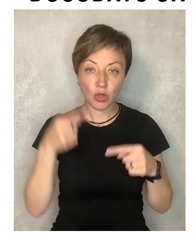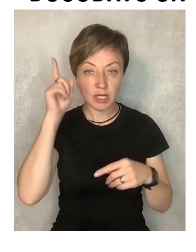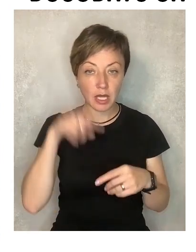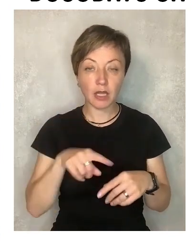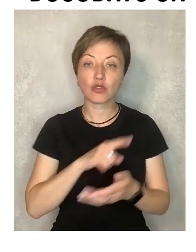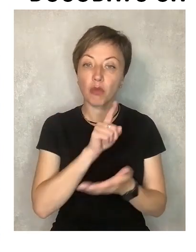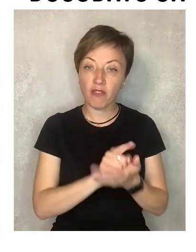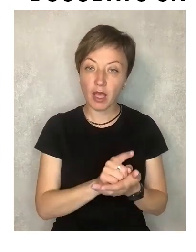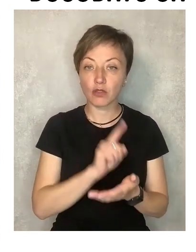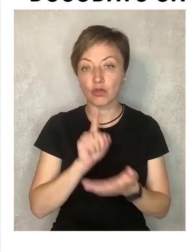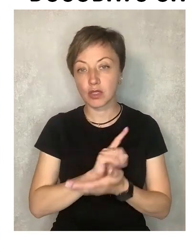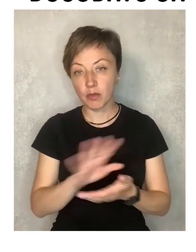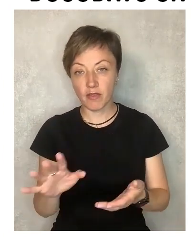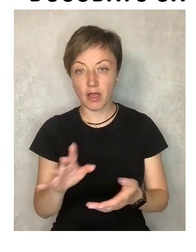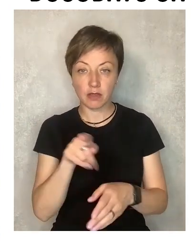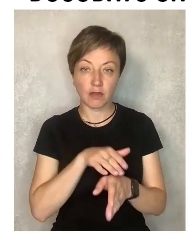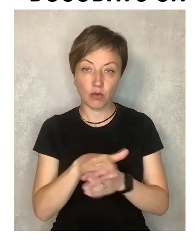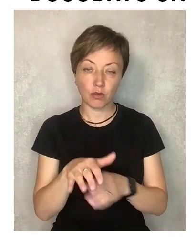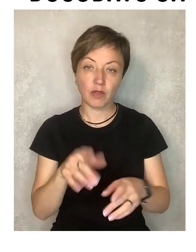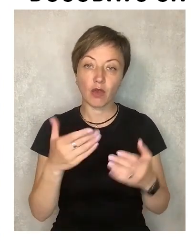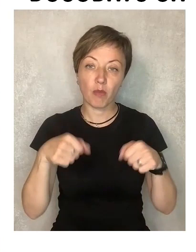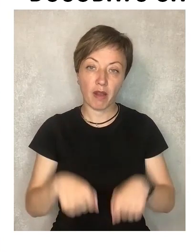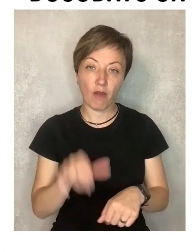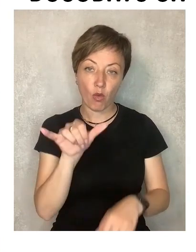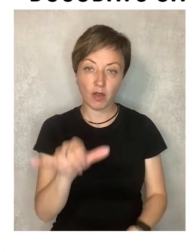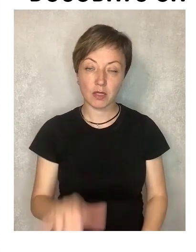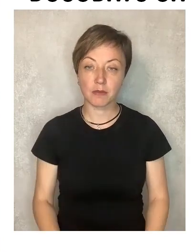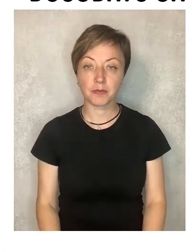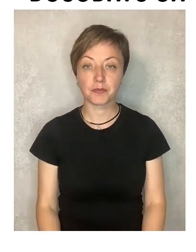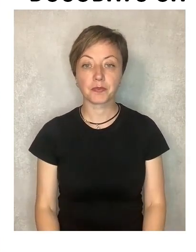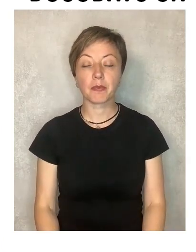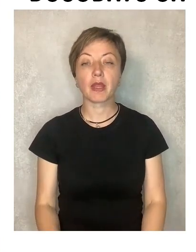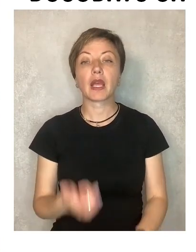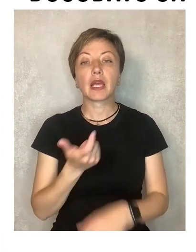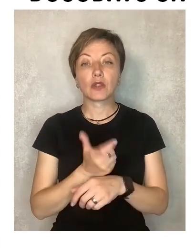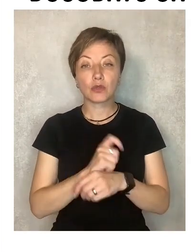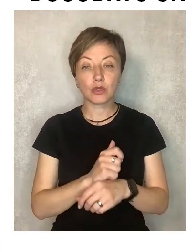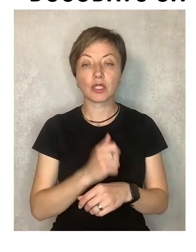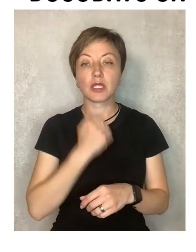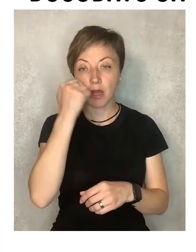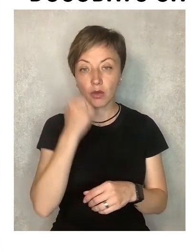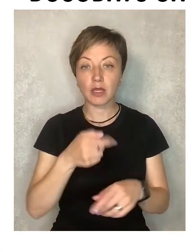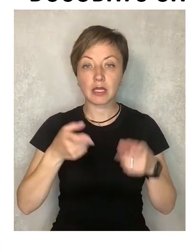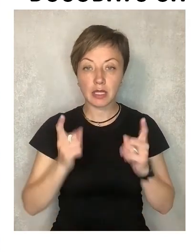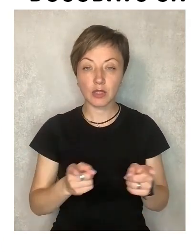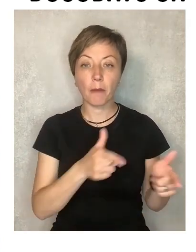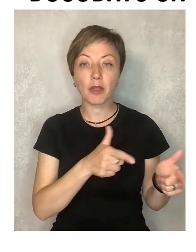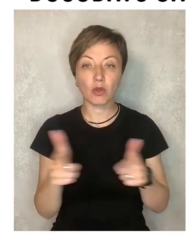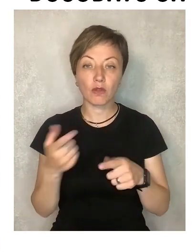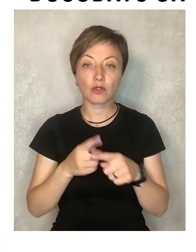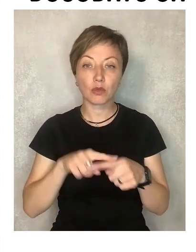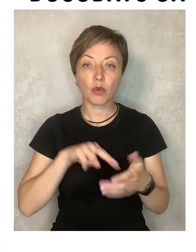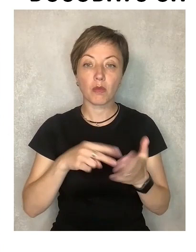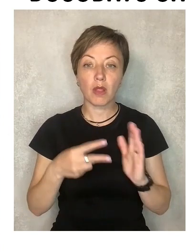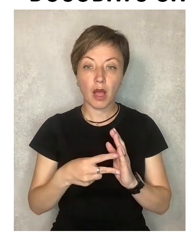вони, що не зобов'язані, які у вас права. Дякую дуже. Дійсно, підготовка в цьому плані має бути як